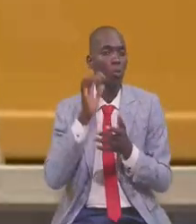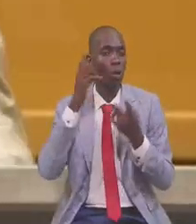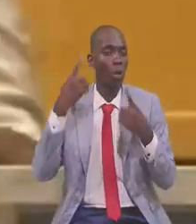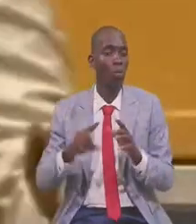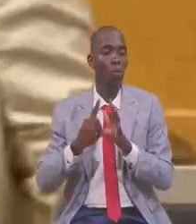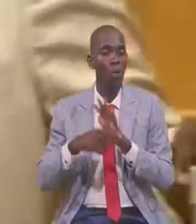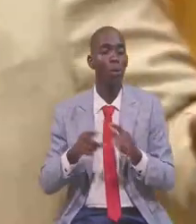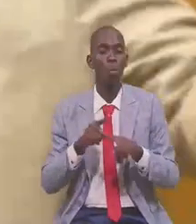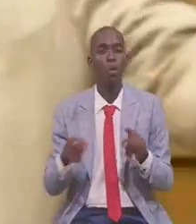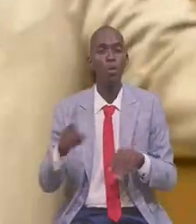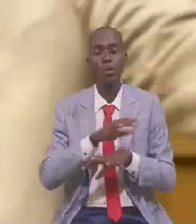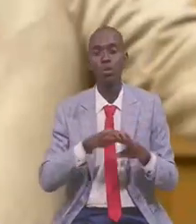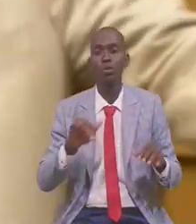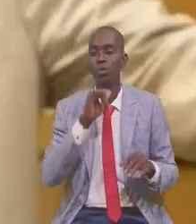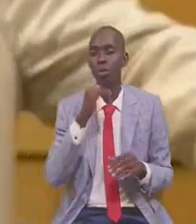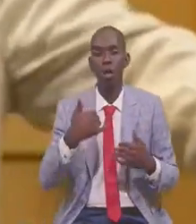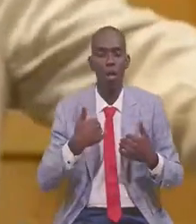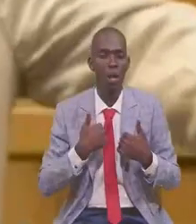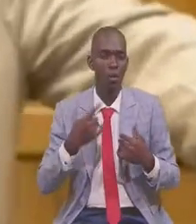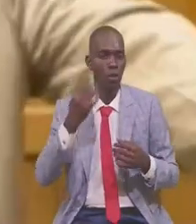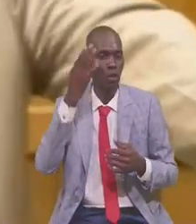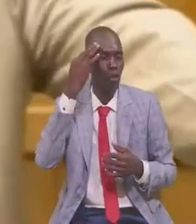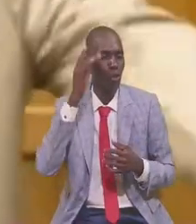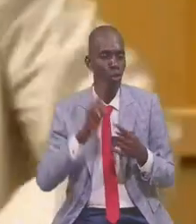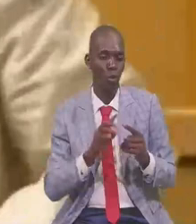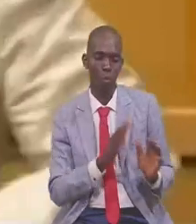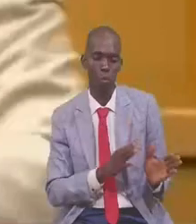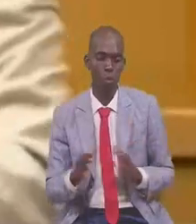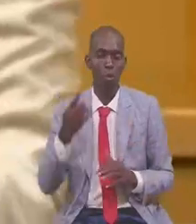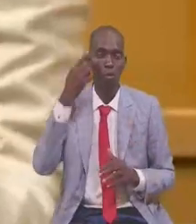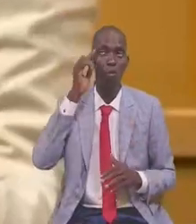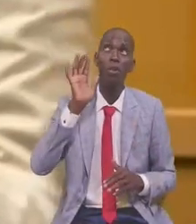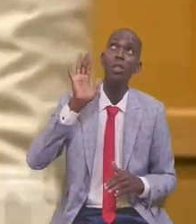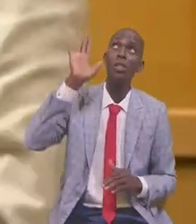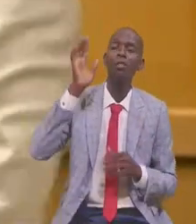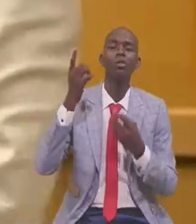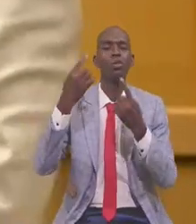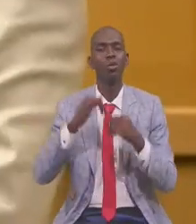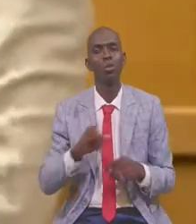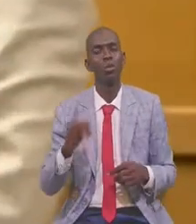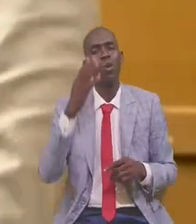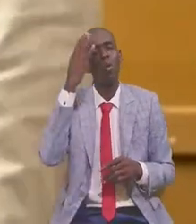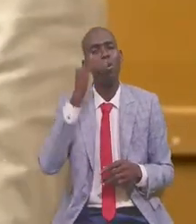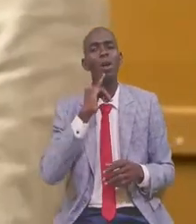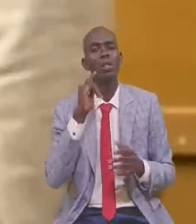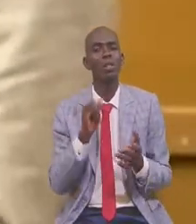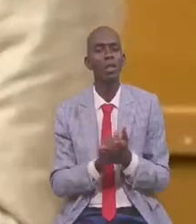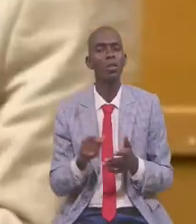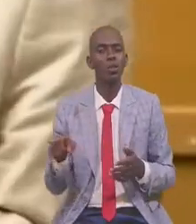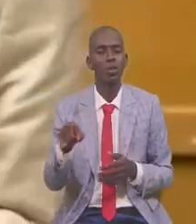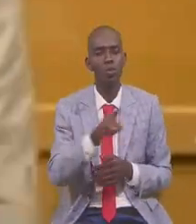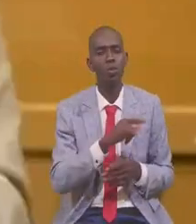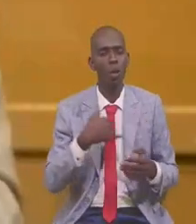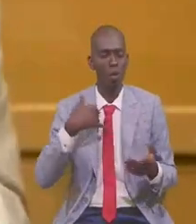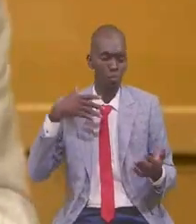la connaissance en se préparant pour son retour. Comment? C'est fait qu'on étudie la prophétie, mais qu'on n'étudie